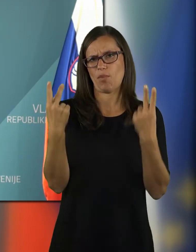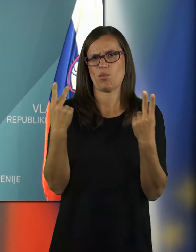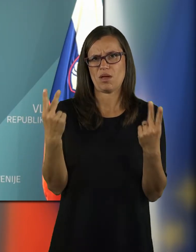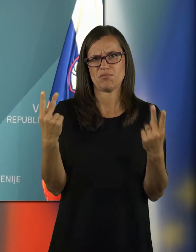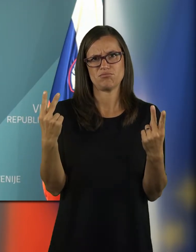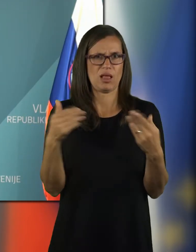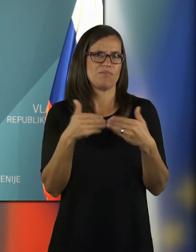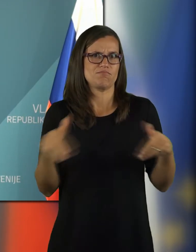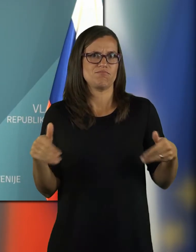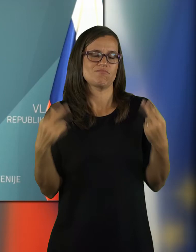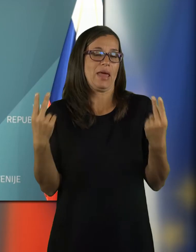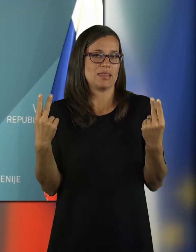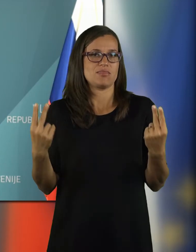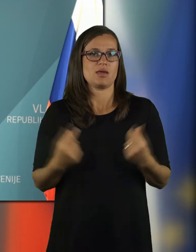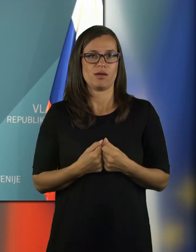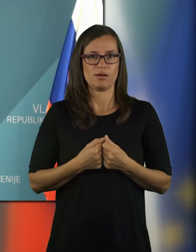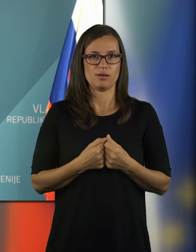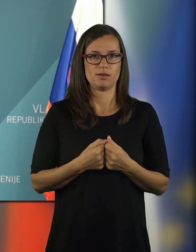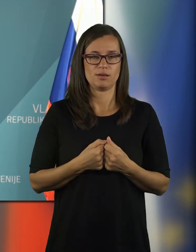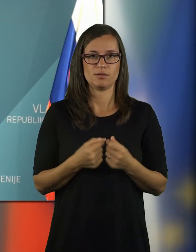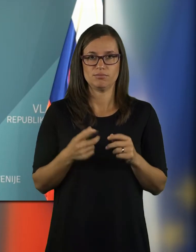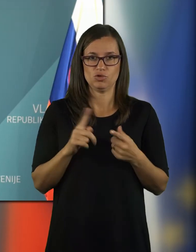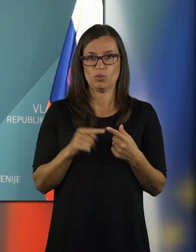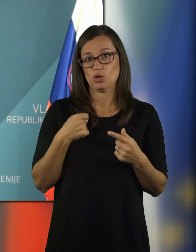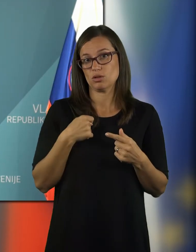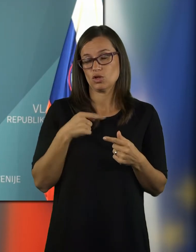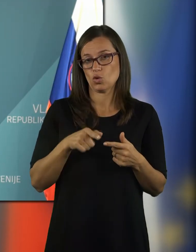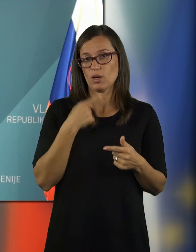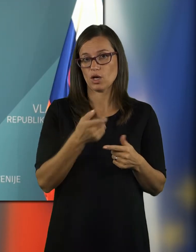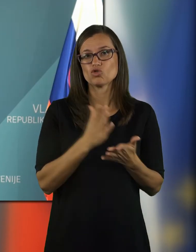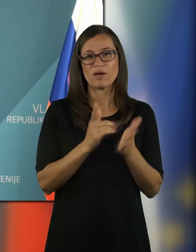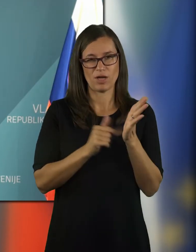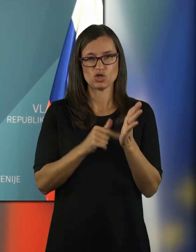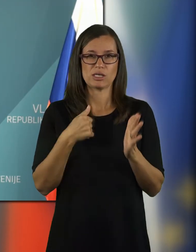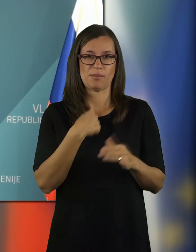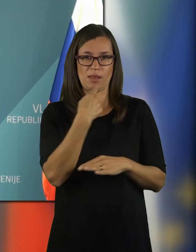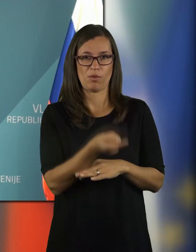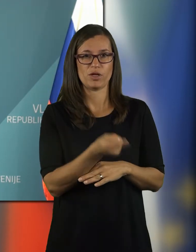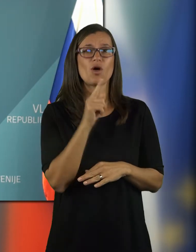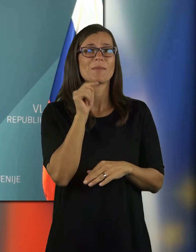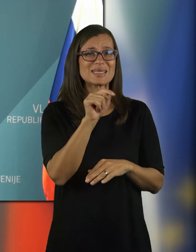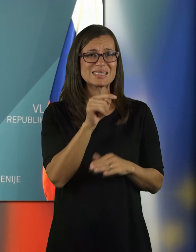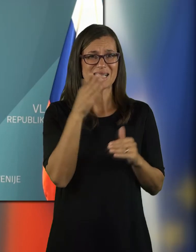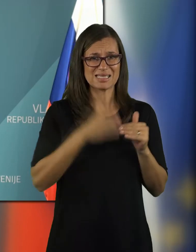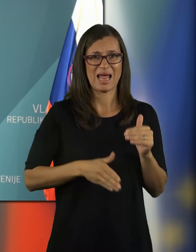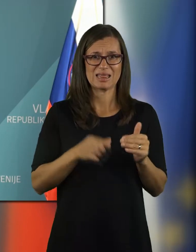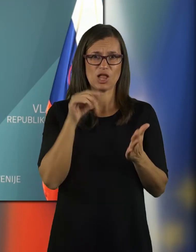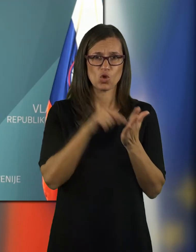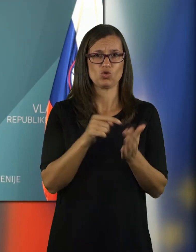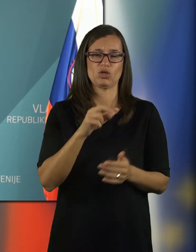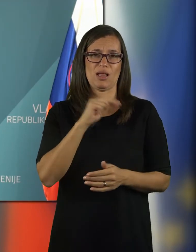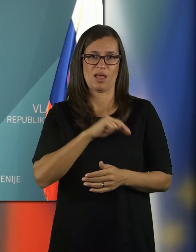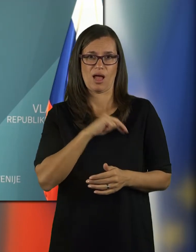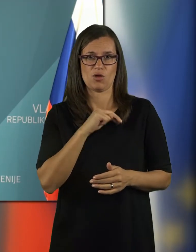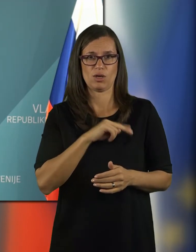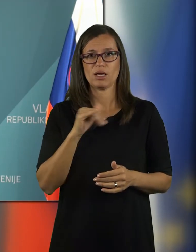pomemben menik, pa če bi tako rekel, kot sem večkrat že napovedal, bo tista zadnja točka in